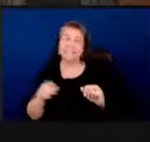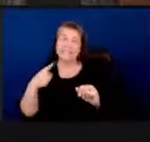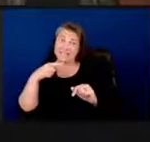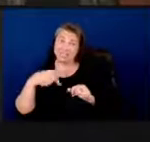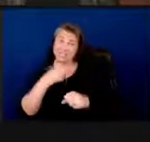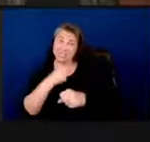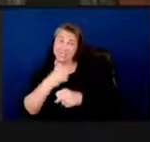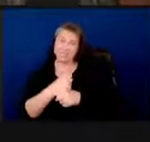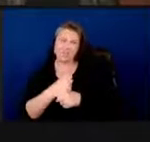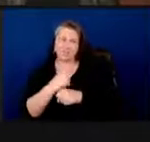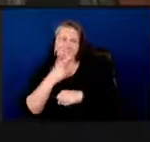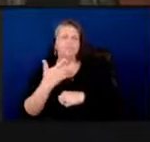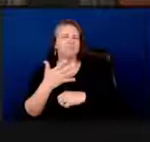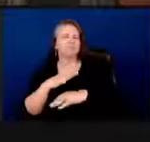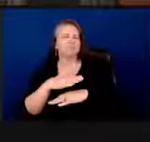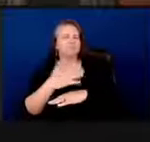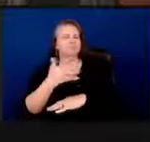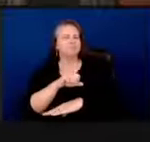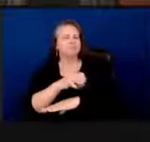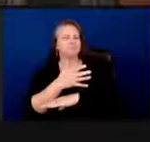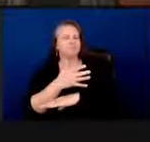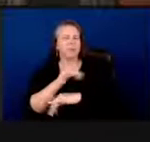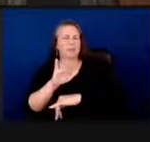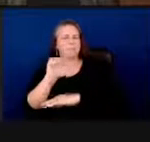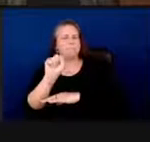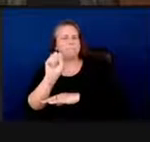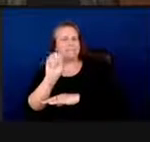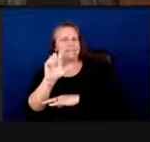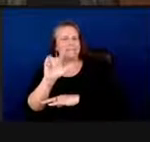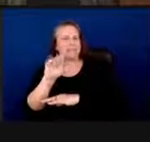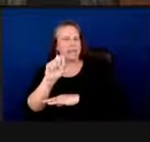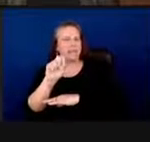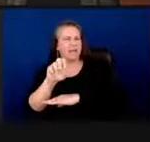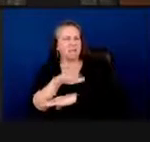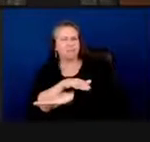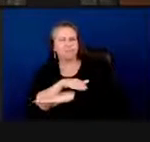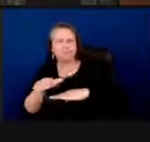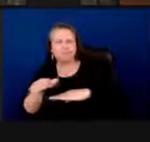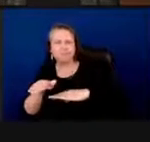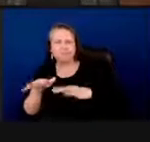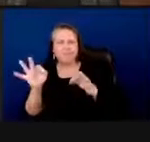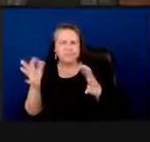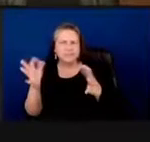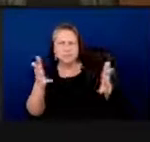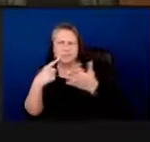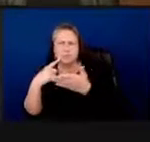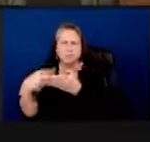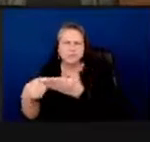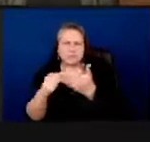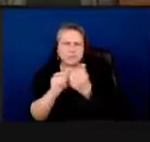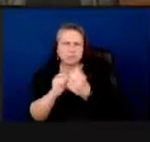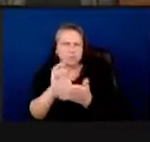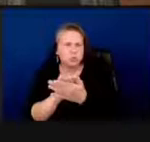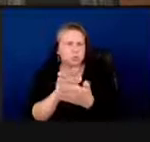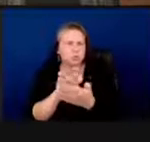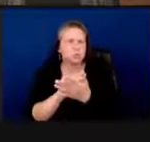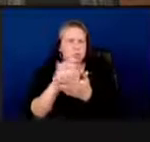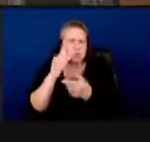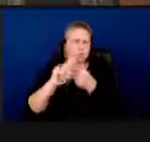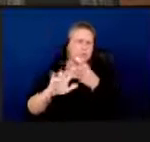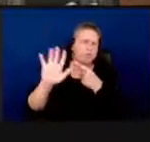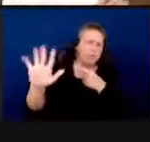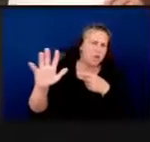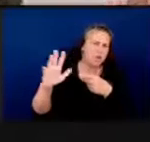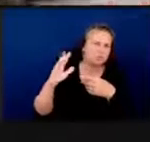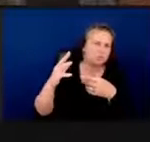هي ستكون السنة البدائية وخط الأول اللي نحن سنعمل مع المدارس الفردية، سنبذل الكثير